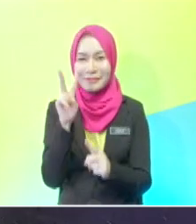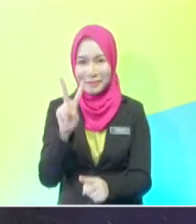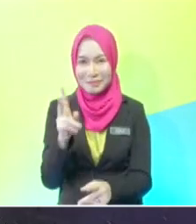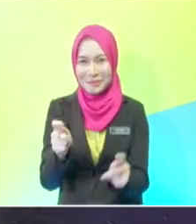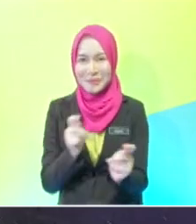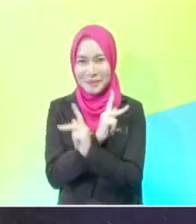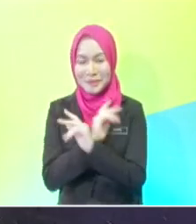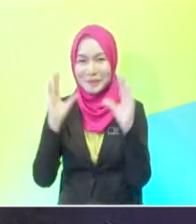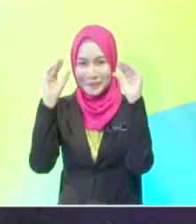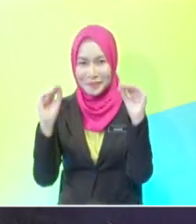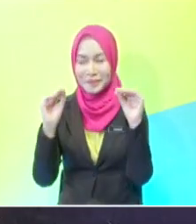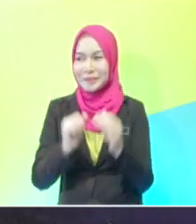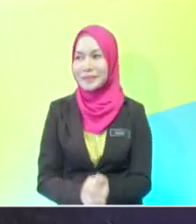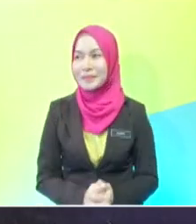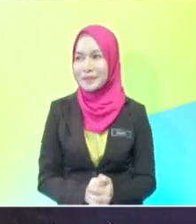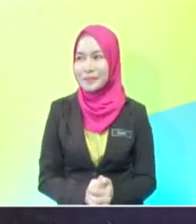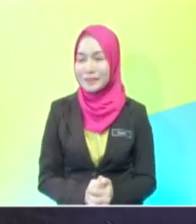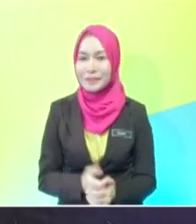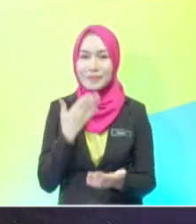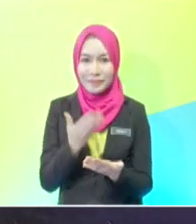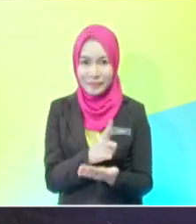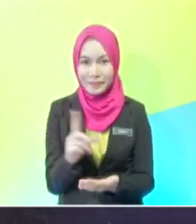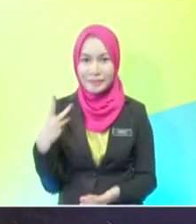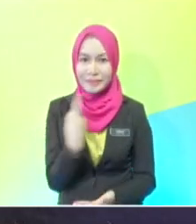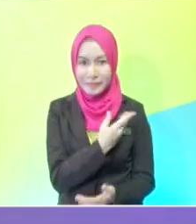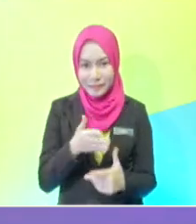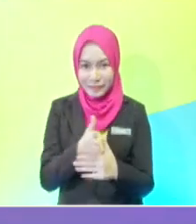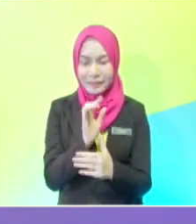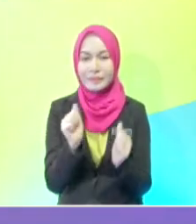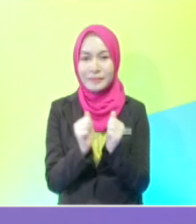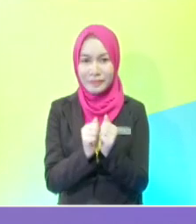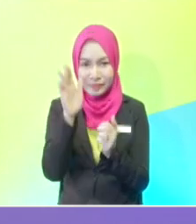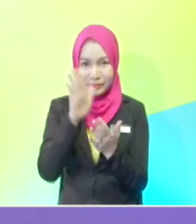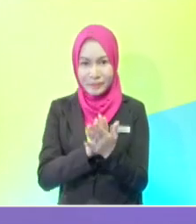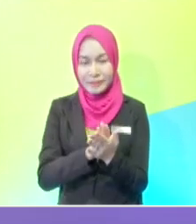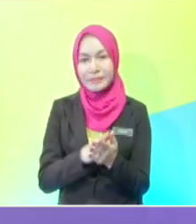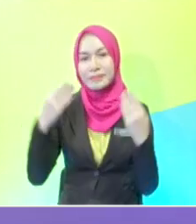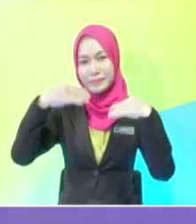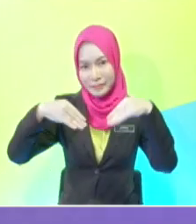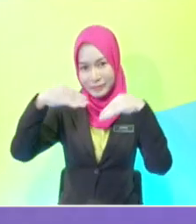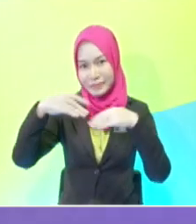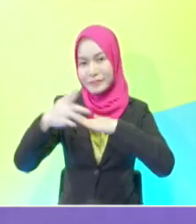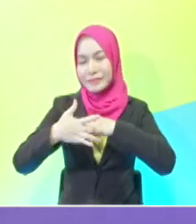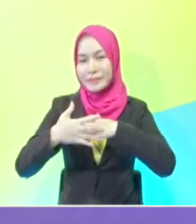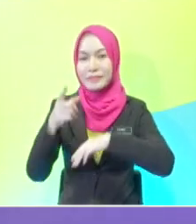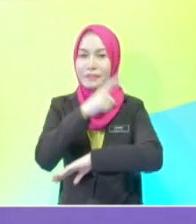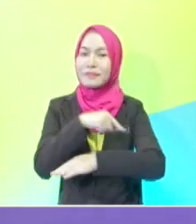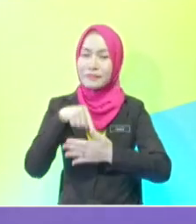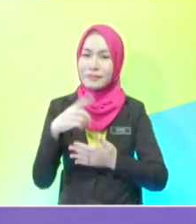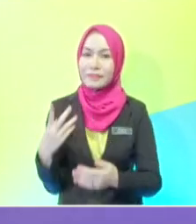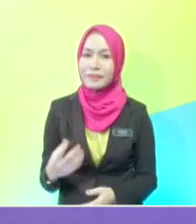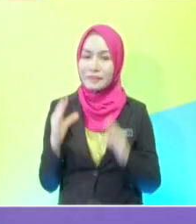sama-sama Baiklah kita teruskan lagi dengan aplikasi bioteknologi oke Hari ini